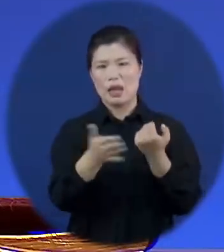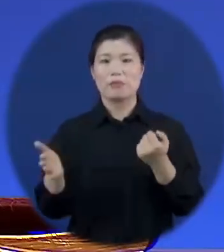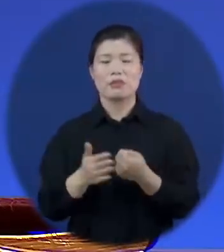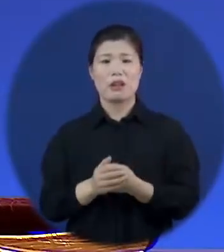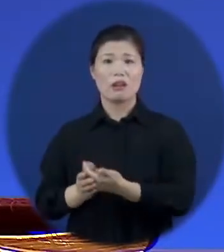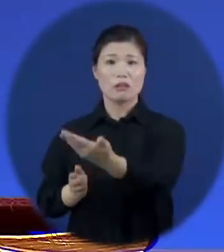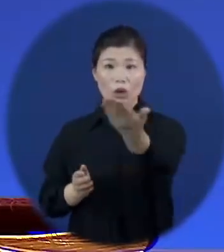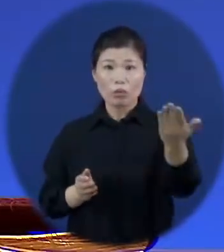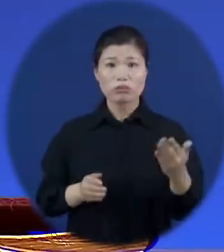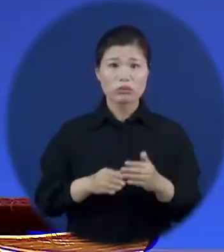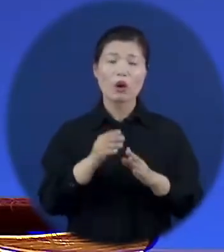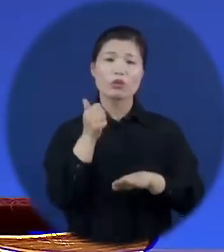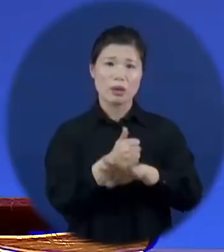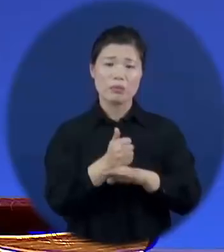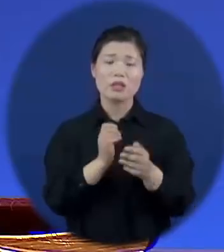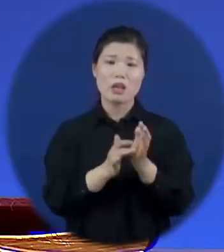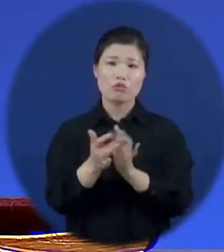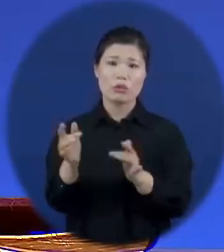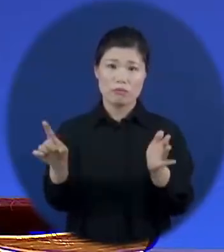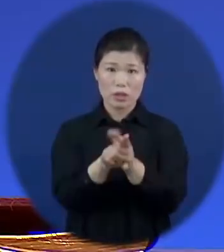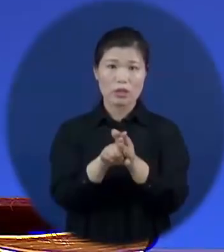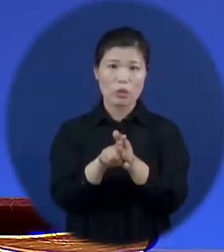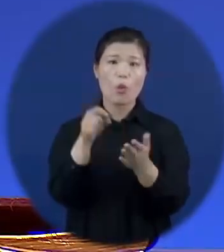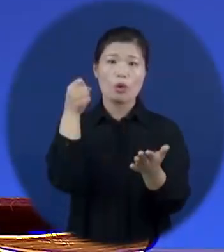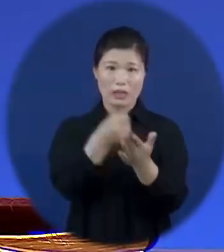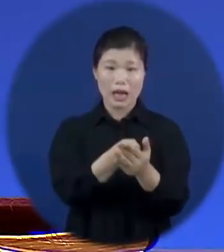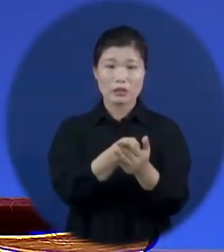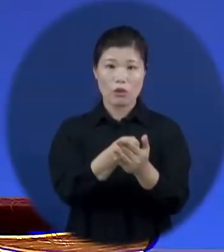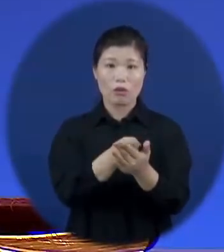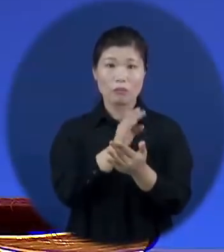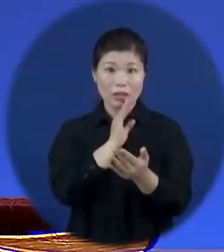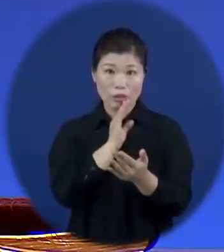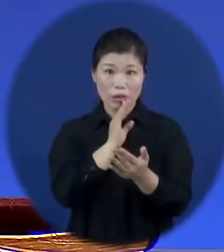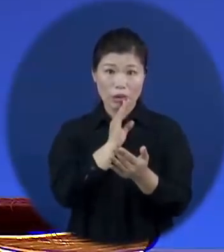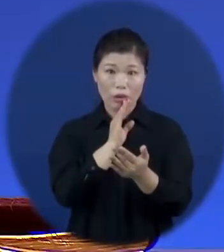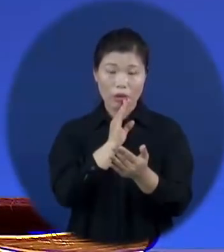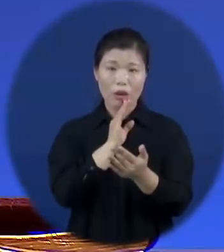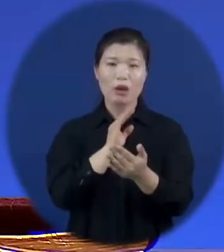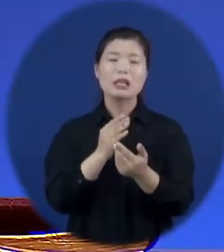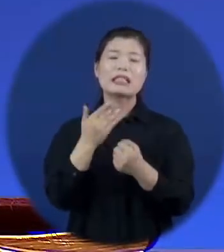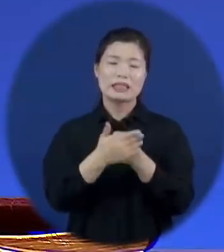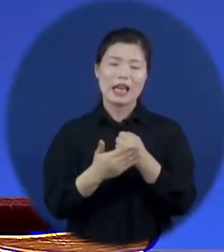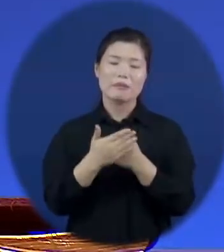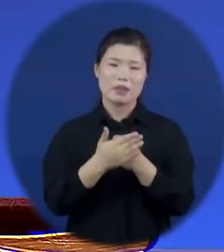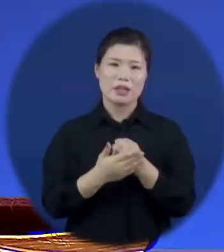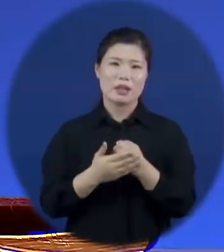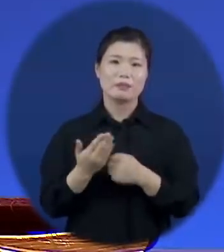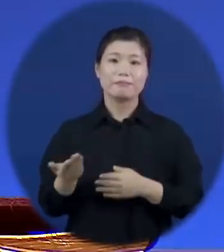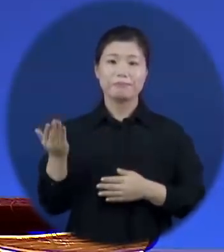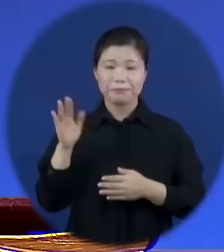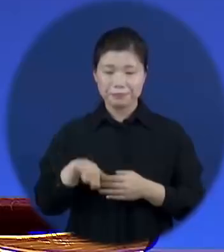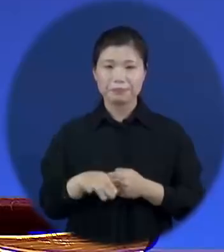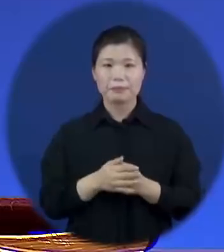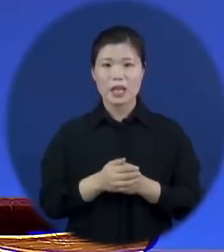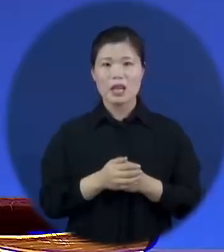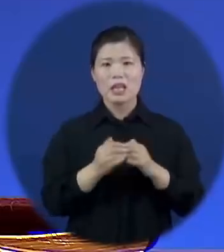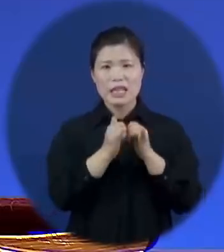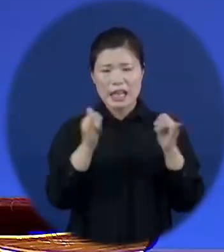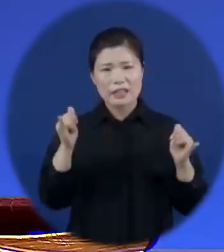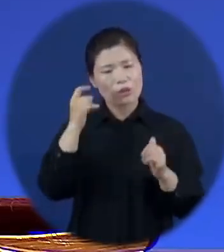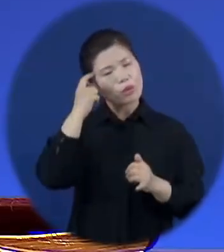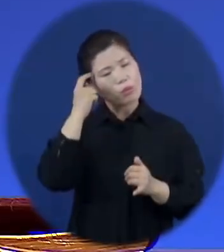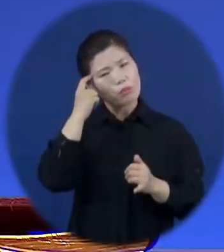우리 모두 어차피 예수님 믿기로 작정했습니다. 물론 은혜입니다. 그러나